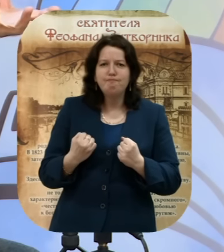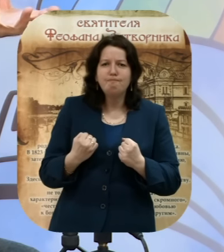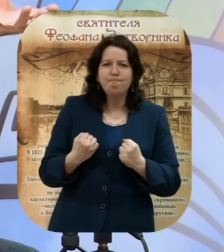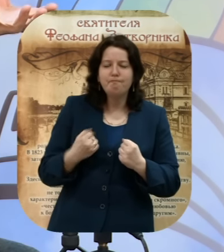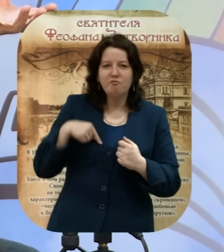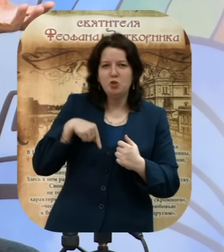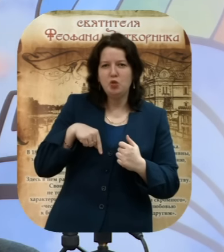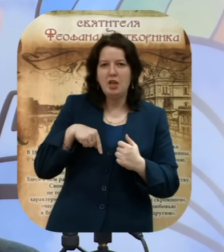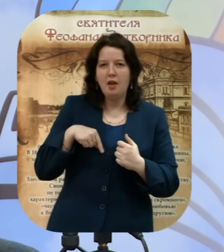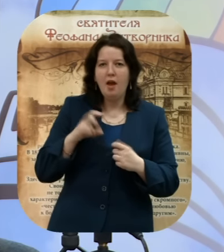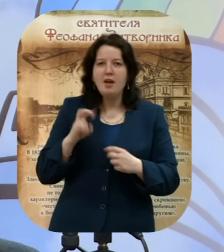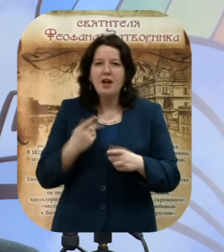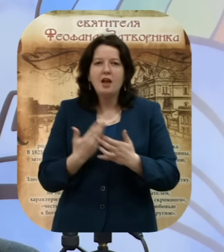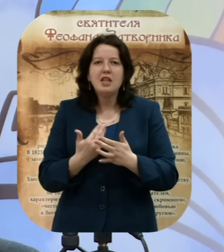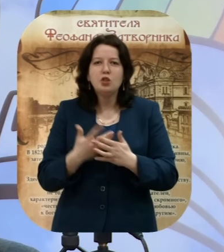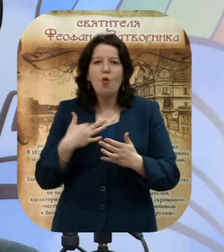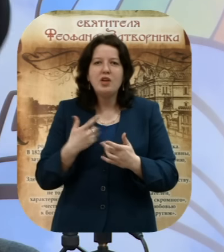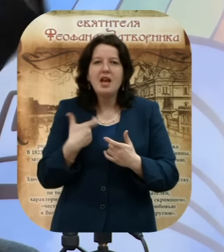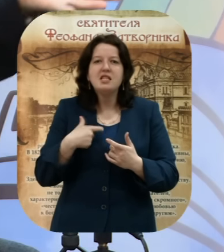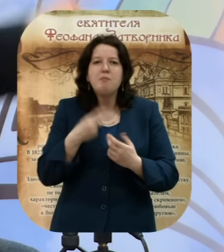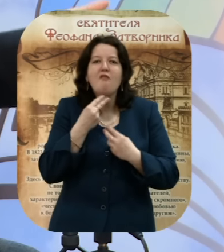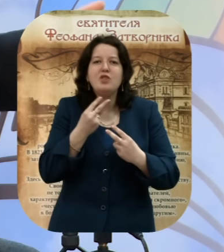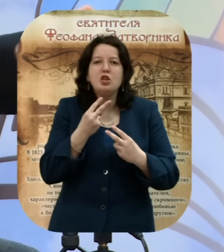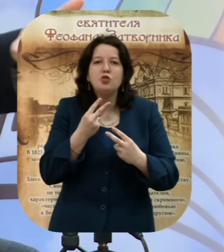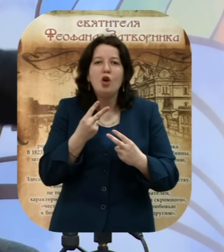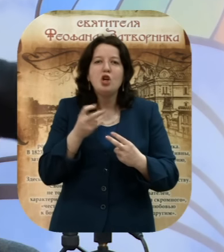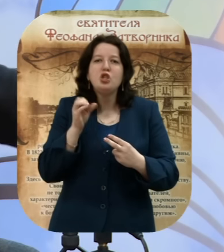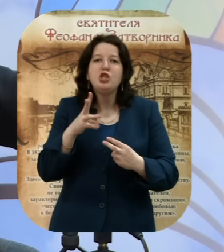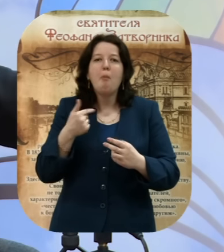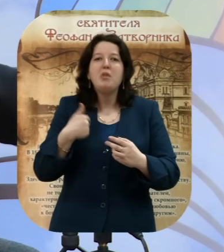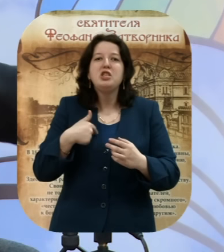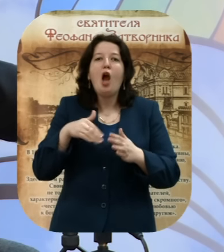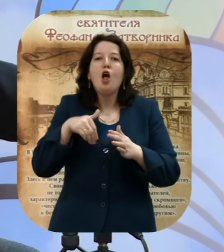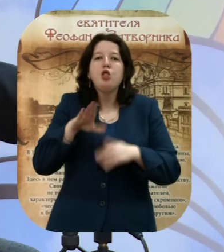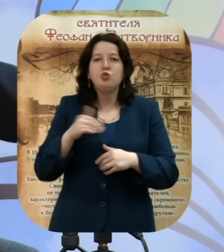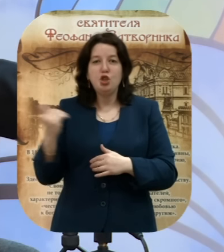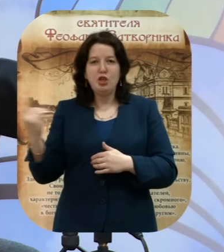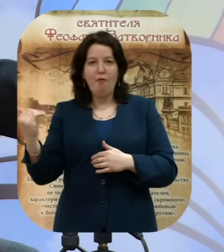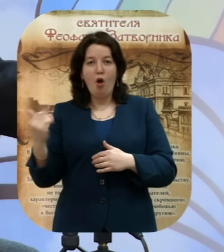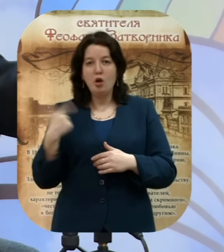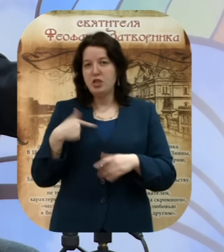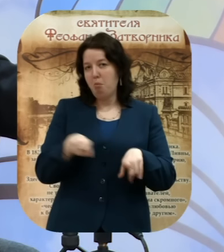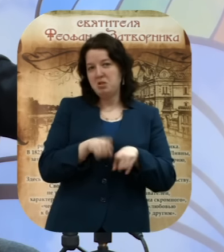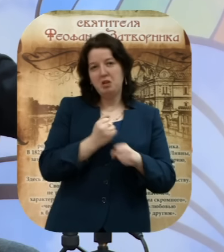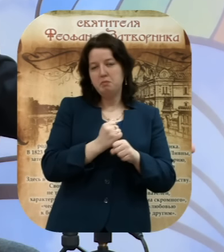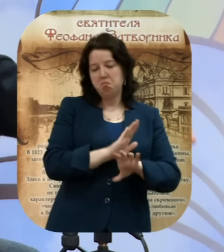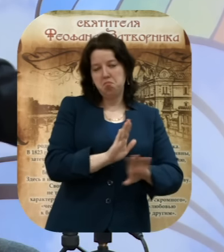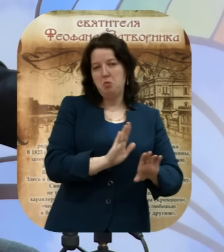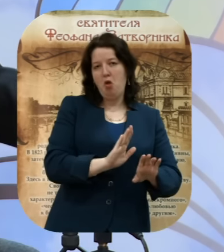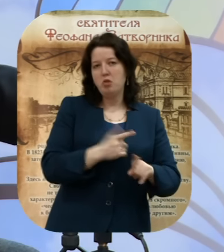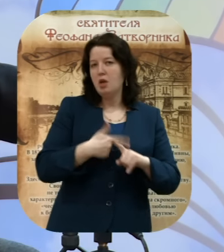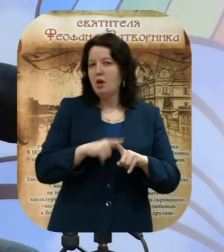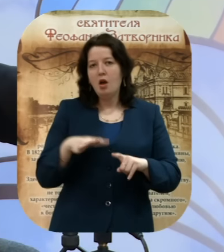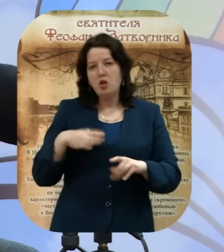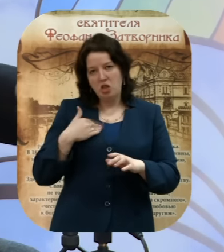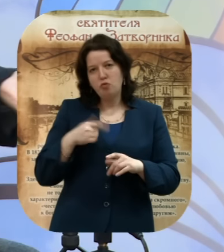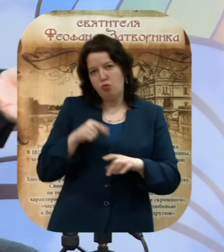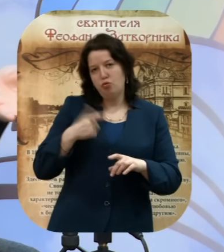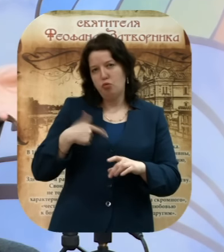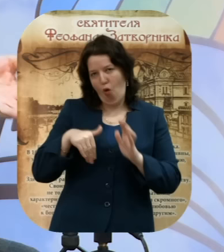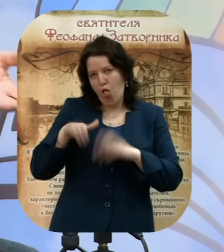как? Как, насколько я себя вижу лучше его? Я бы так никогда же не сделал, сами понимаете, да? Я чувствую, насколько я